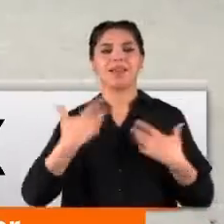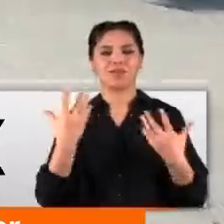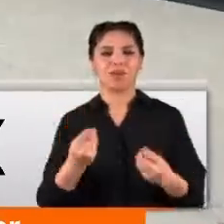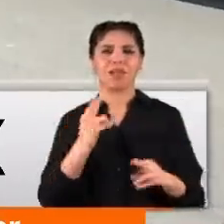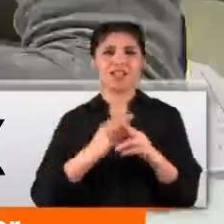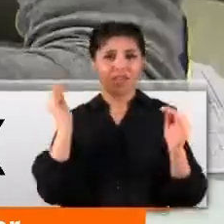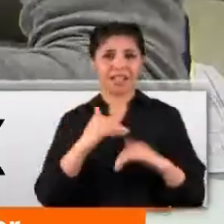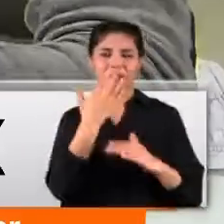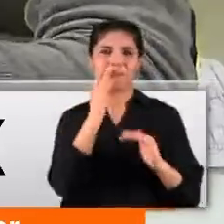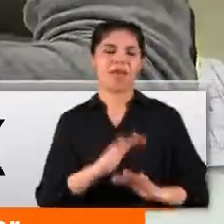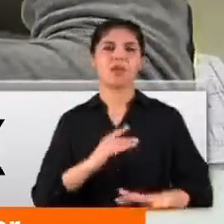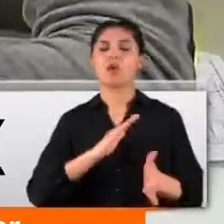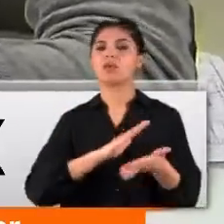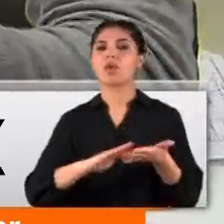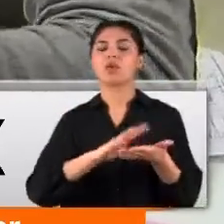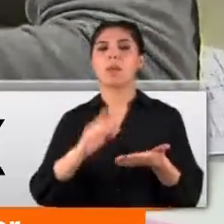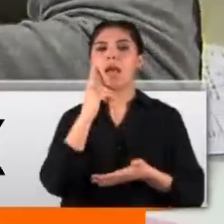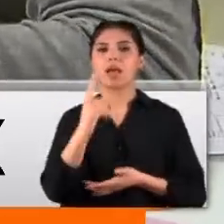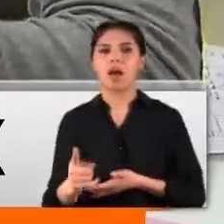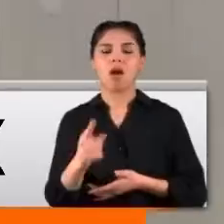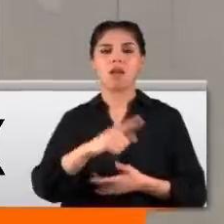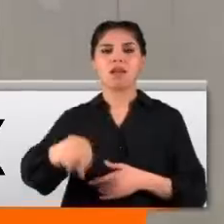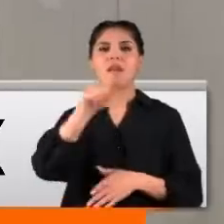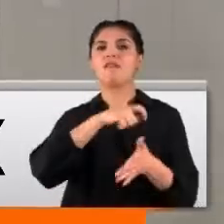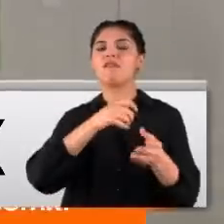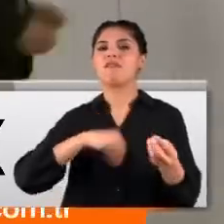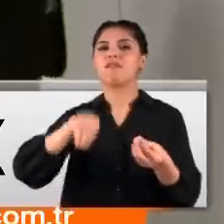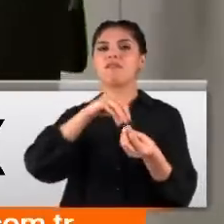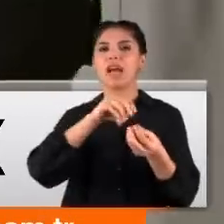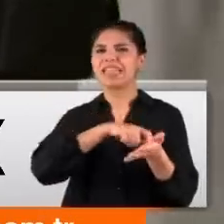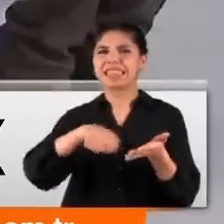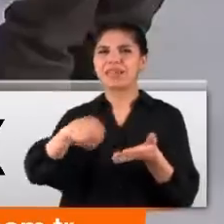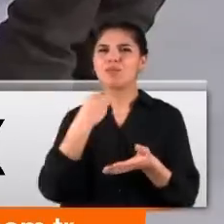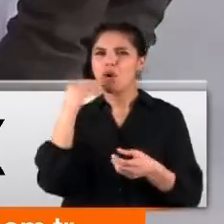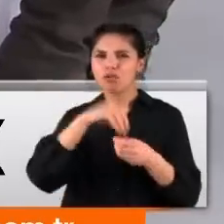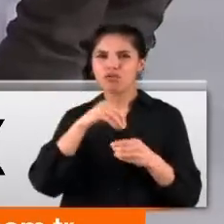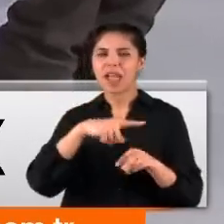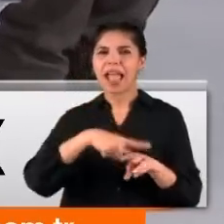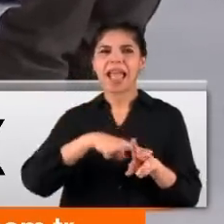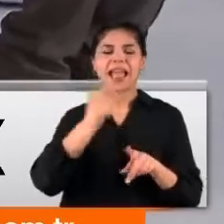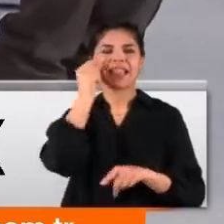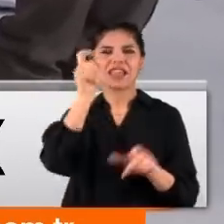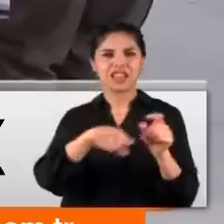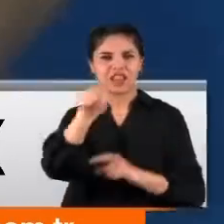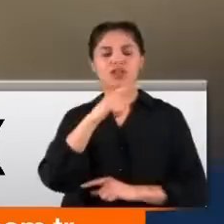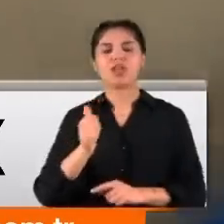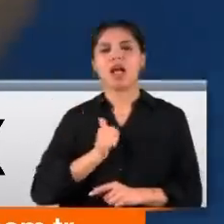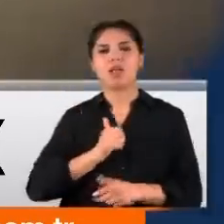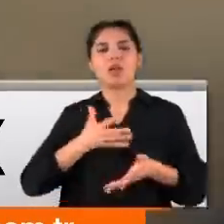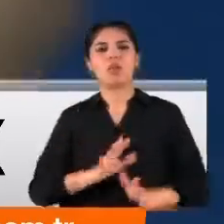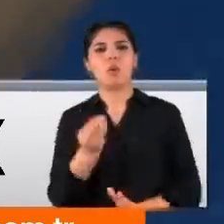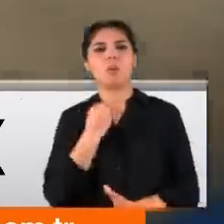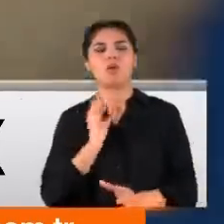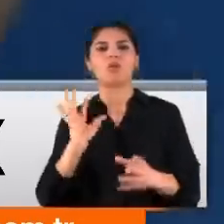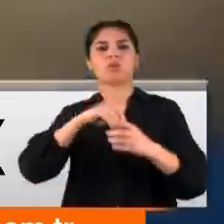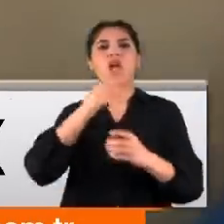gelsin, bekliyoruz. Yapılandırma kapsamında faizi silinecek borçlar arasında EYT'linin askerlik ve doğum borçlanması yer